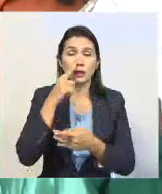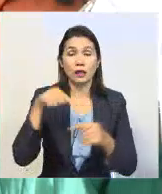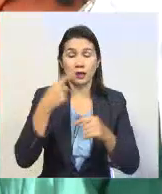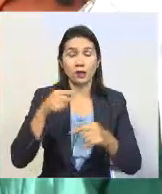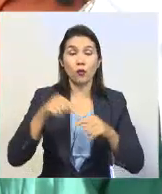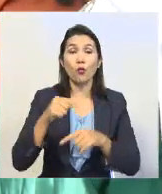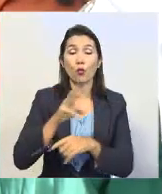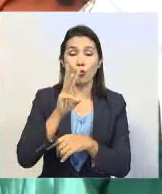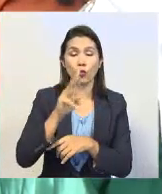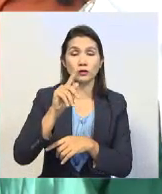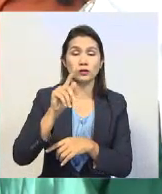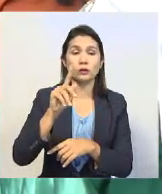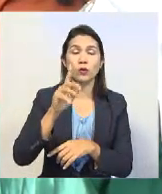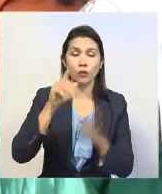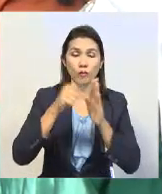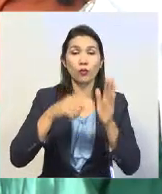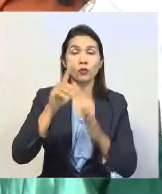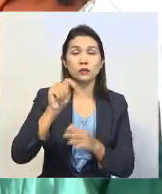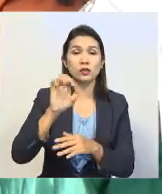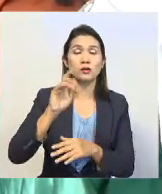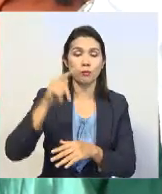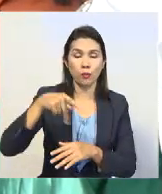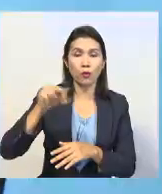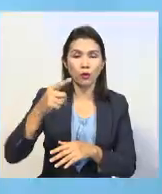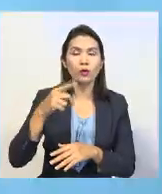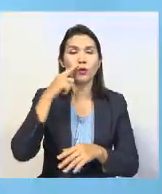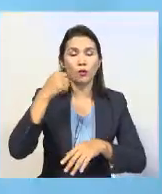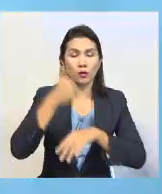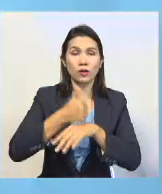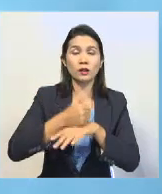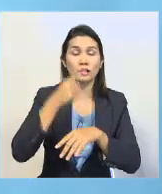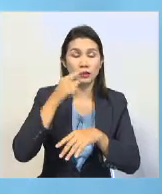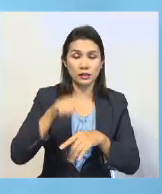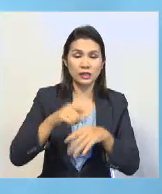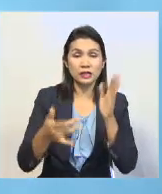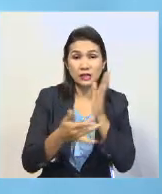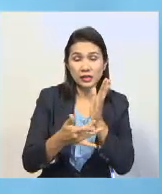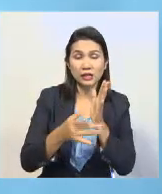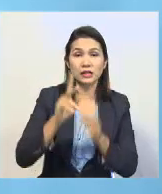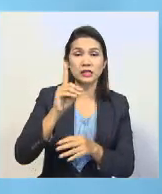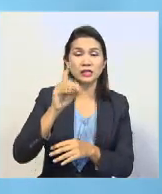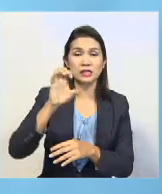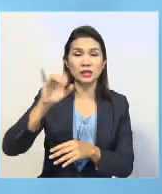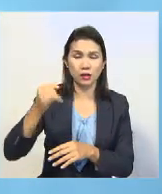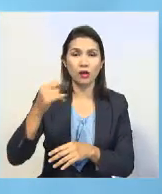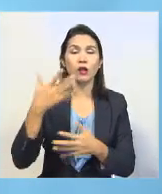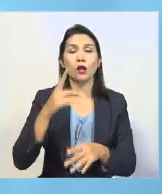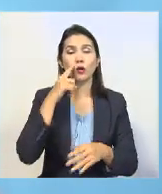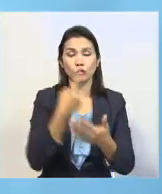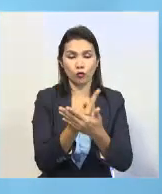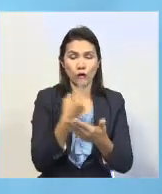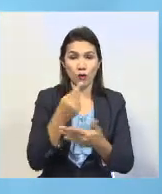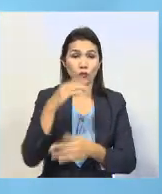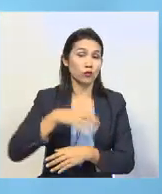มีนายพุทธิพงศ์ปุณการรัฐมนตรีว่าการกระทรวงดิจิทัลเพื่อเศรษฐกิจและสังคมและผู้แทนผู้ให้บริการโทรศัพท์เคลื่อน